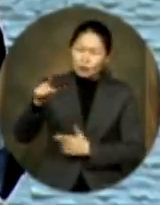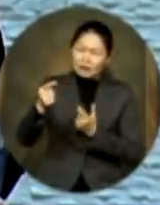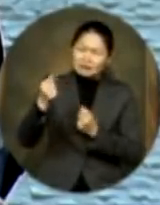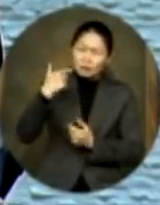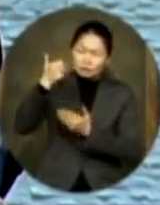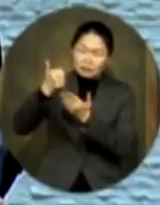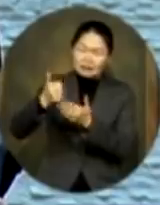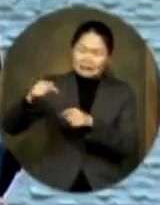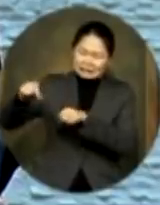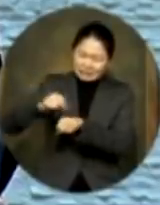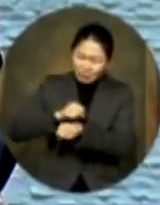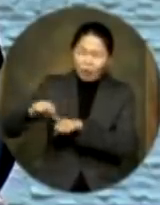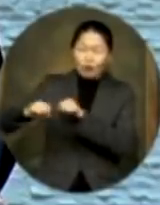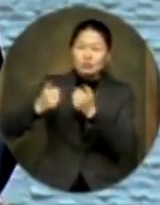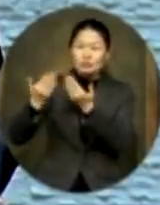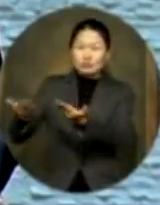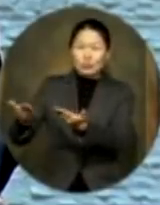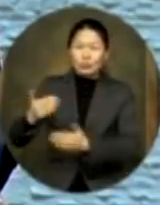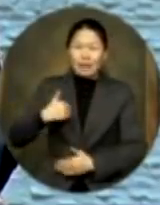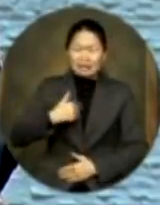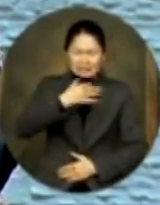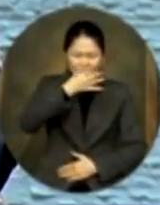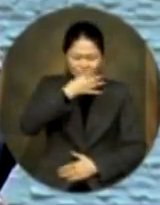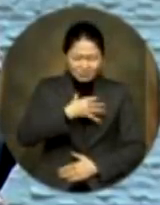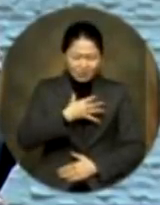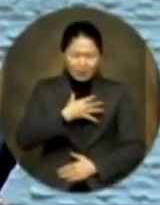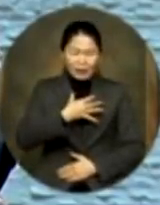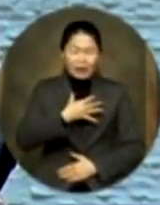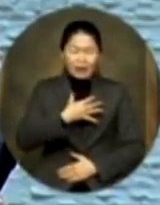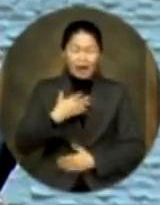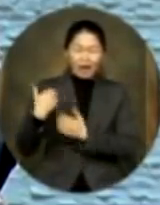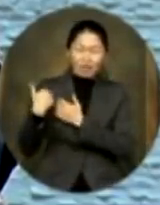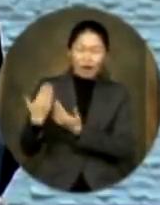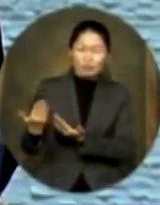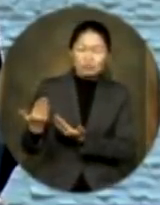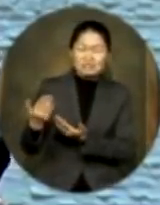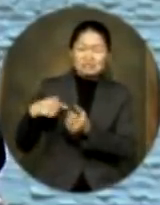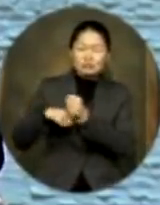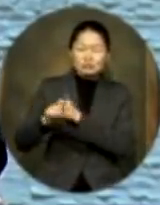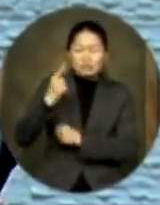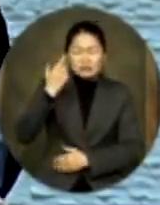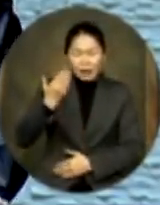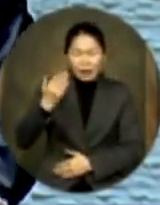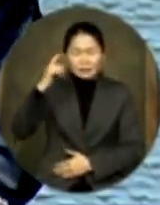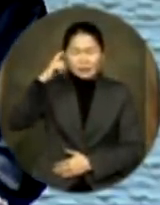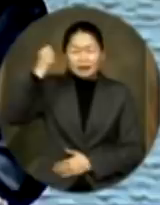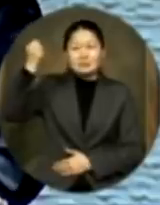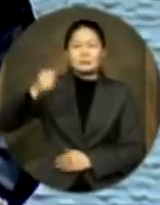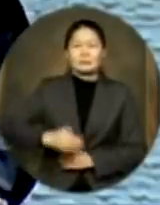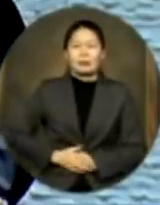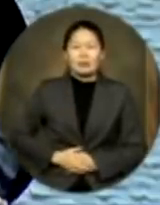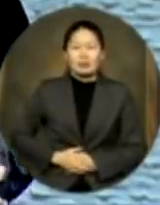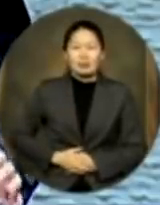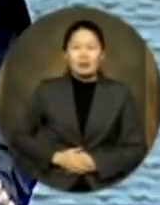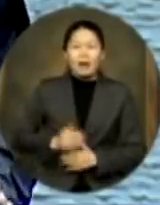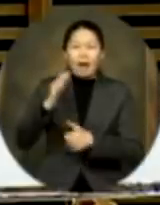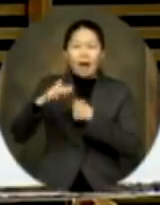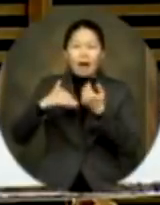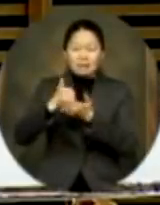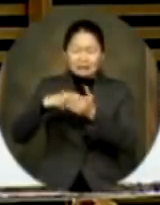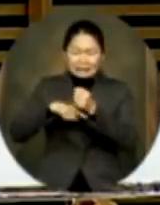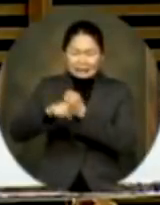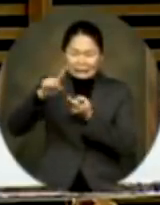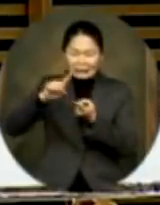저렇게 역사하시고 났는지 힘들게만 내버려 두신 야 그런 생각을 했습니다 하나님의 뜻대로